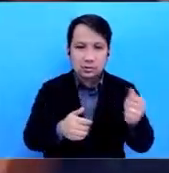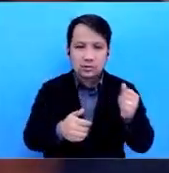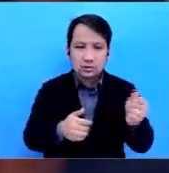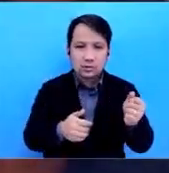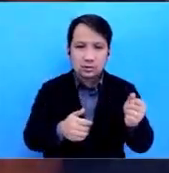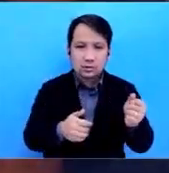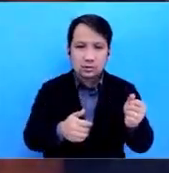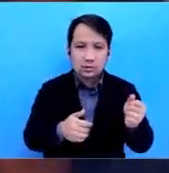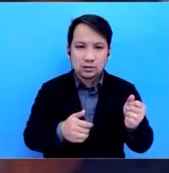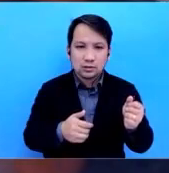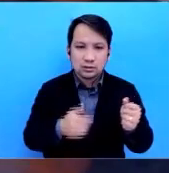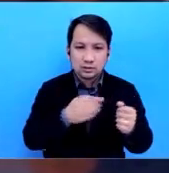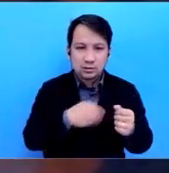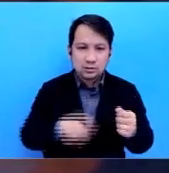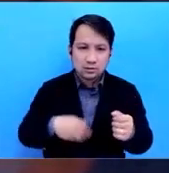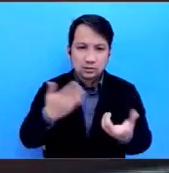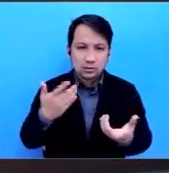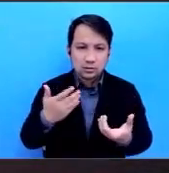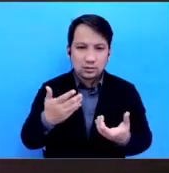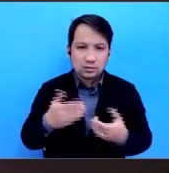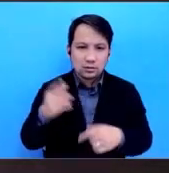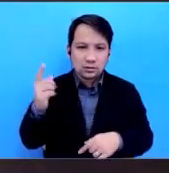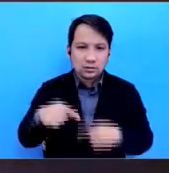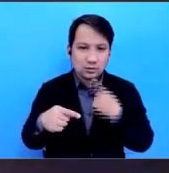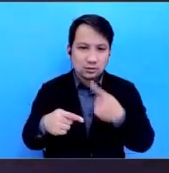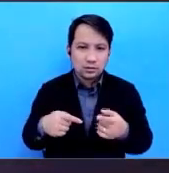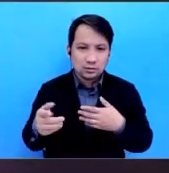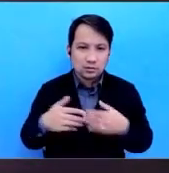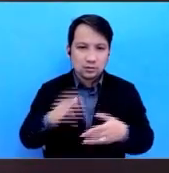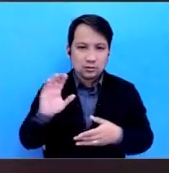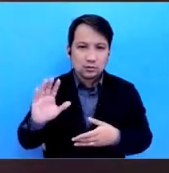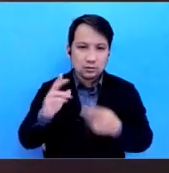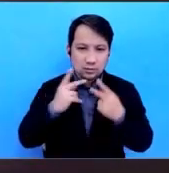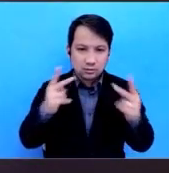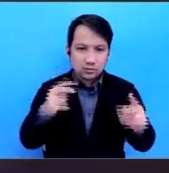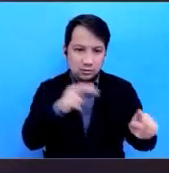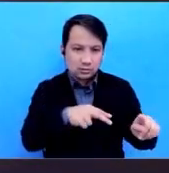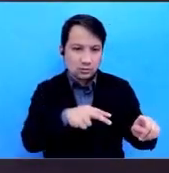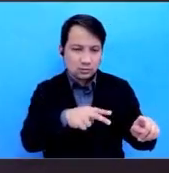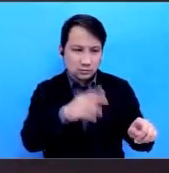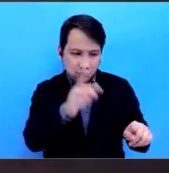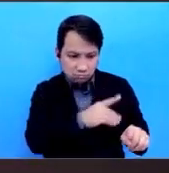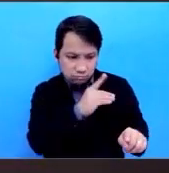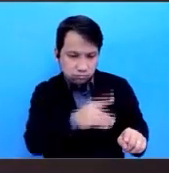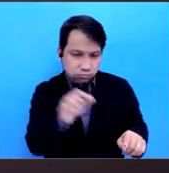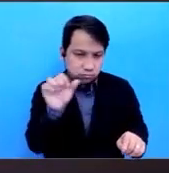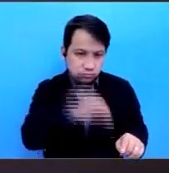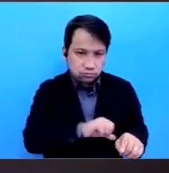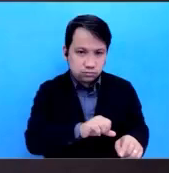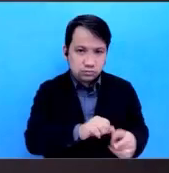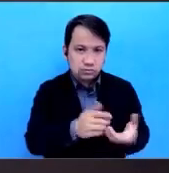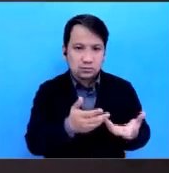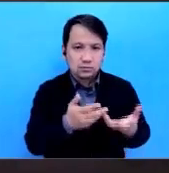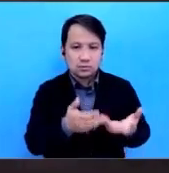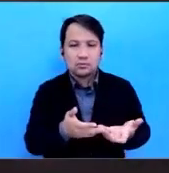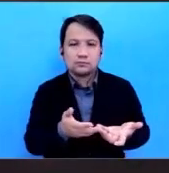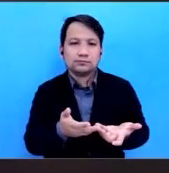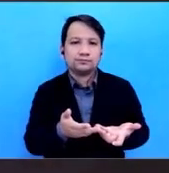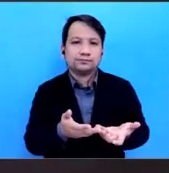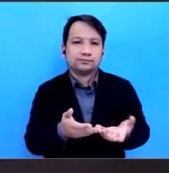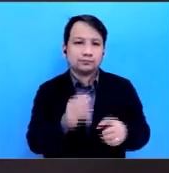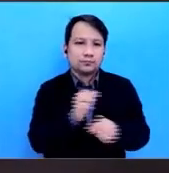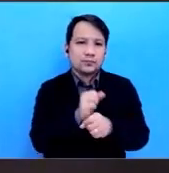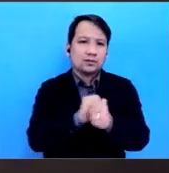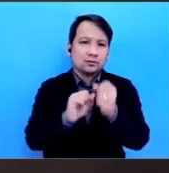Universe sister. It's really unfortunate that the public still finds the need to tear women down in that way. We're campaigning